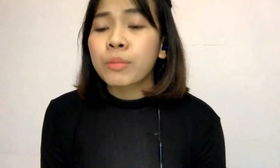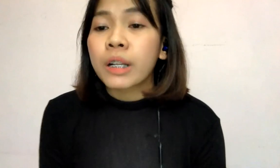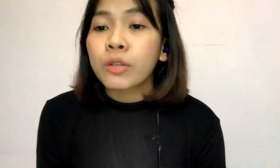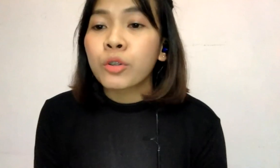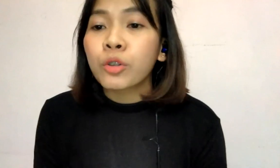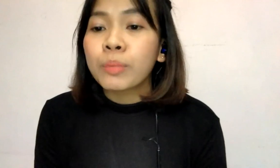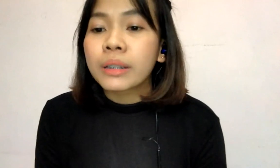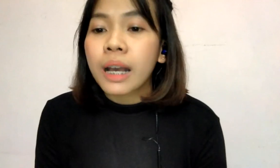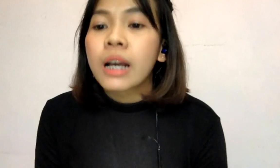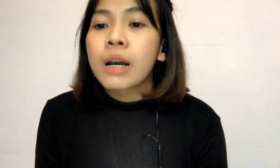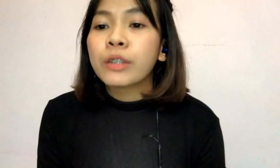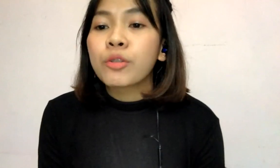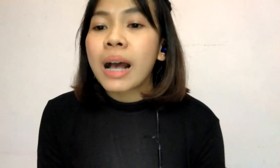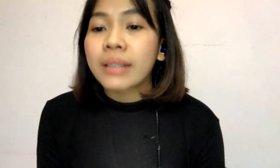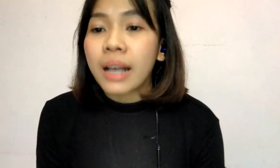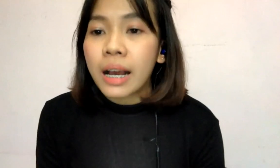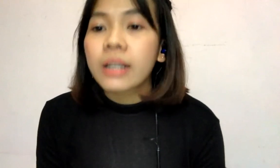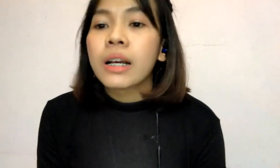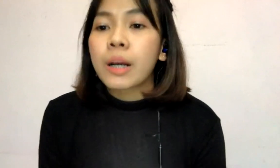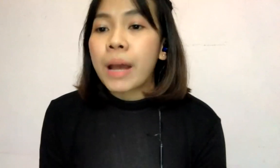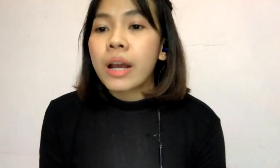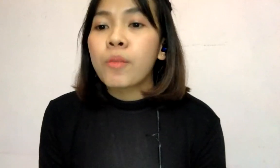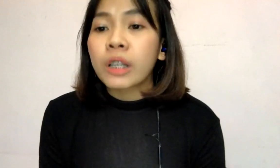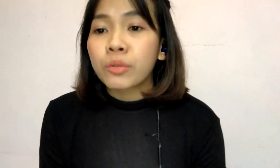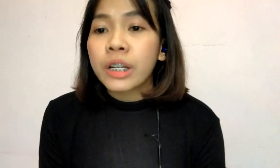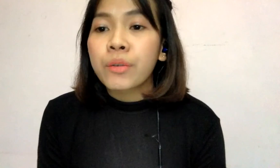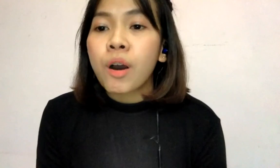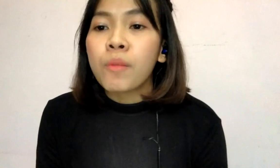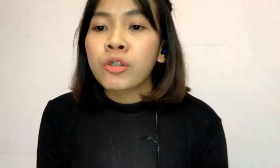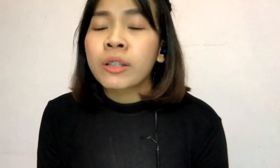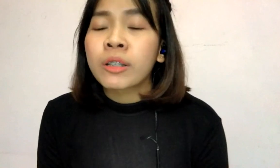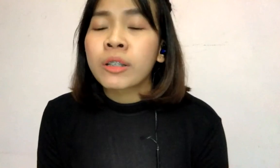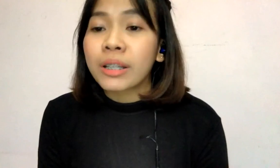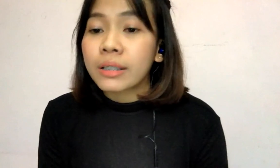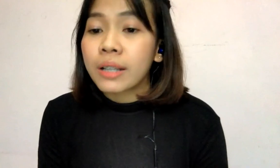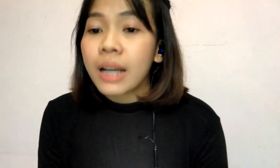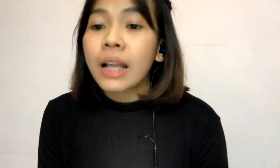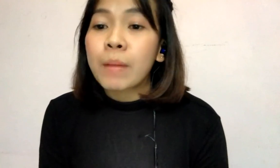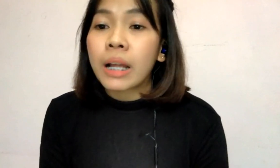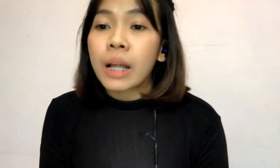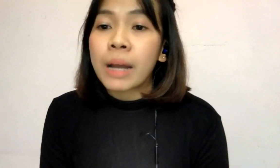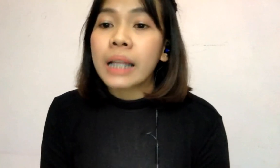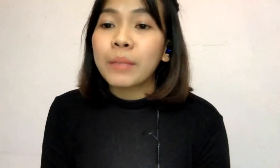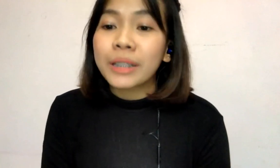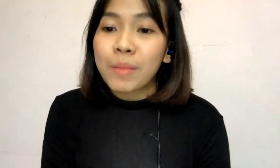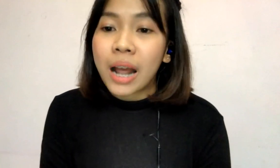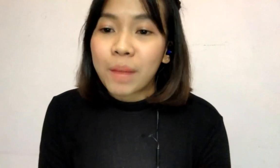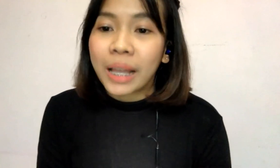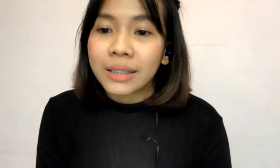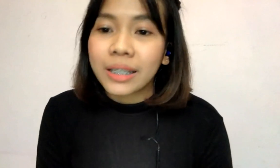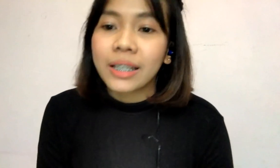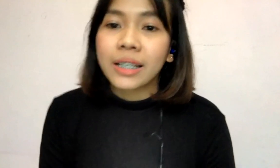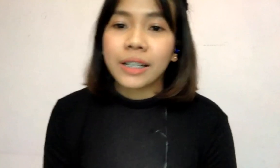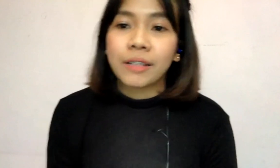harus terus-menerus untuk bisa menjuru Bahasakan kepada komunitas kulit dan juga komut komunitas dengar yang lama-kelamaan nanti bisa